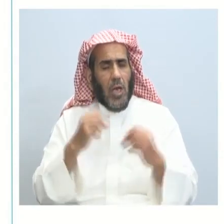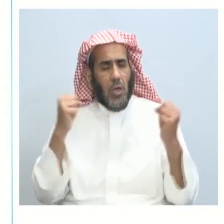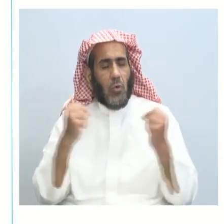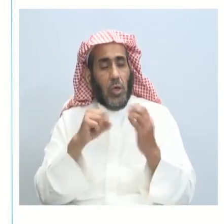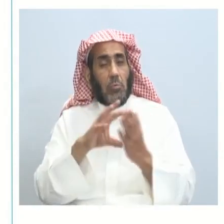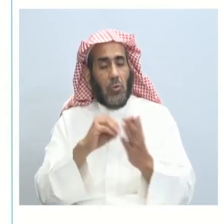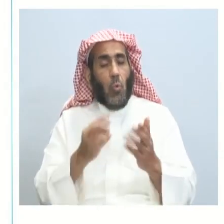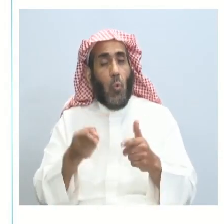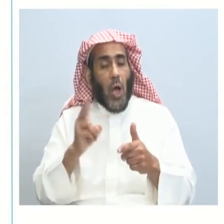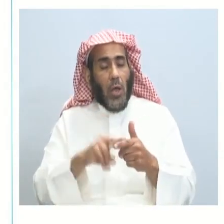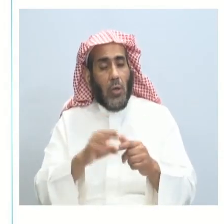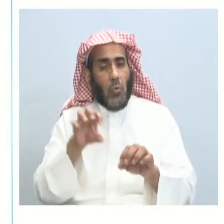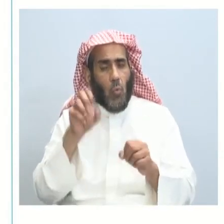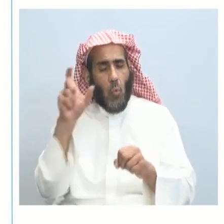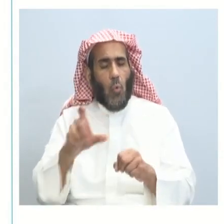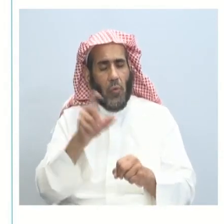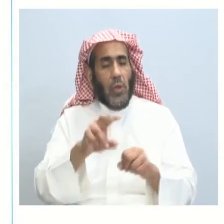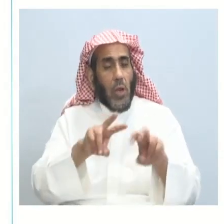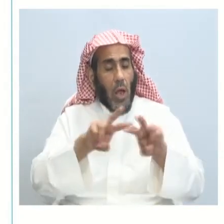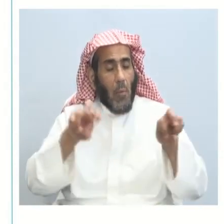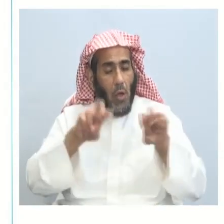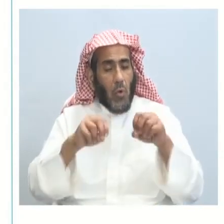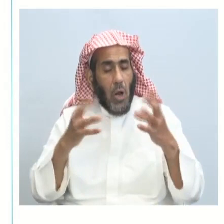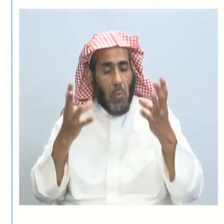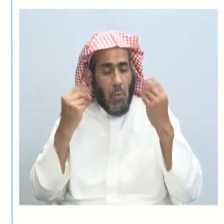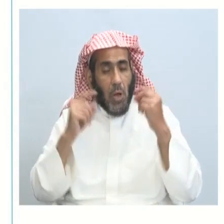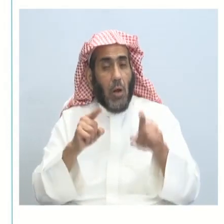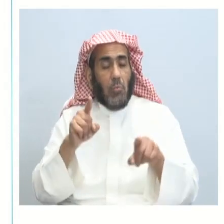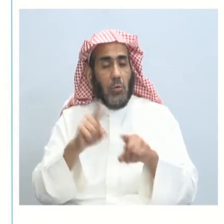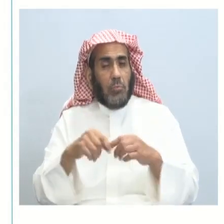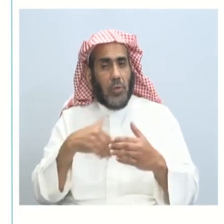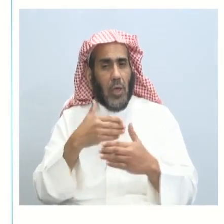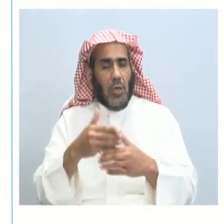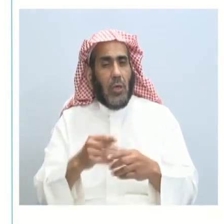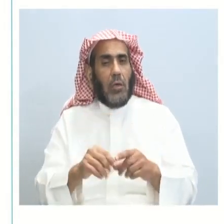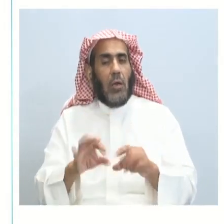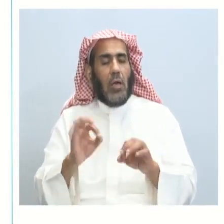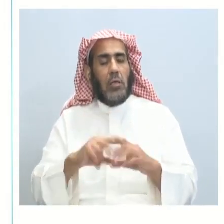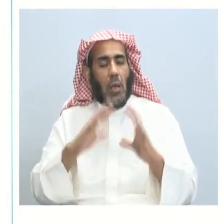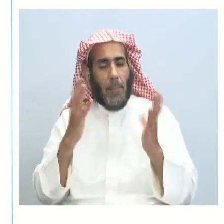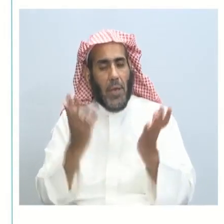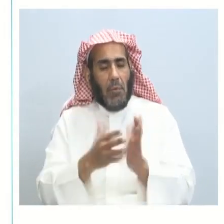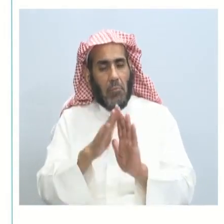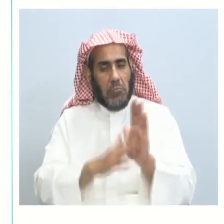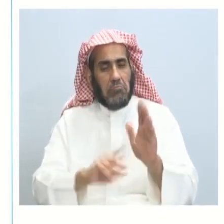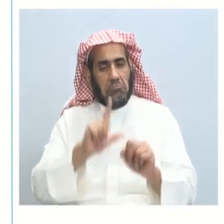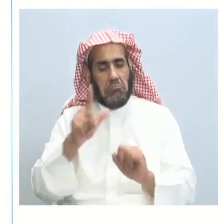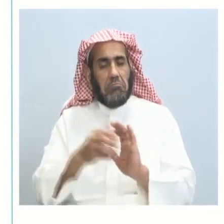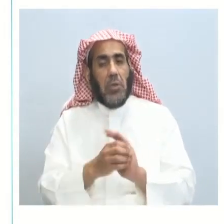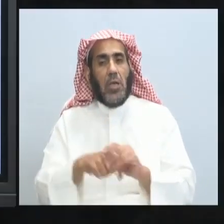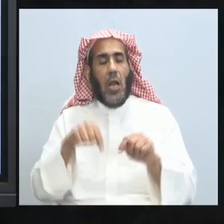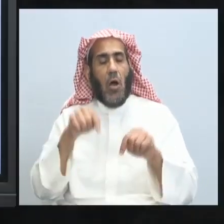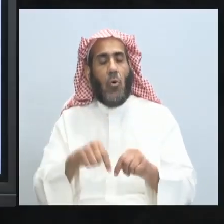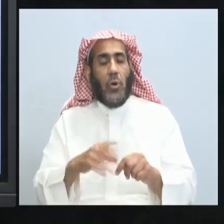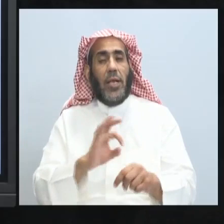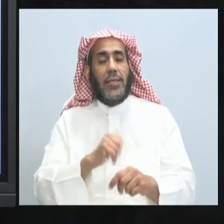المصادر وايضا نعي الموظفين الذين يبحثون عن المعلومه المناسبه وبالتالي اذا خيار جميع ما سبق الى هنا